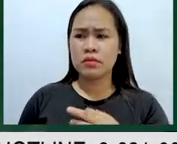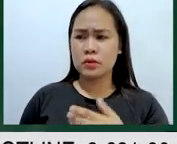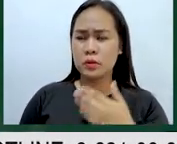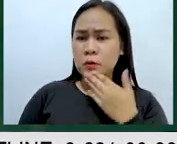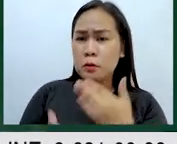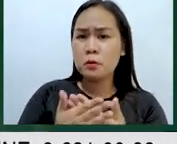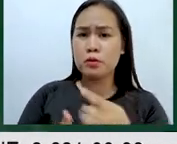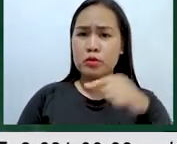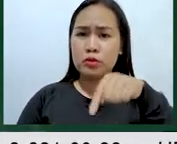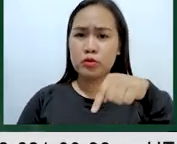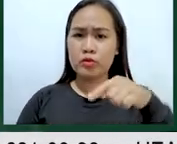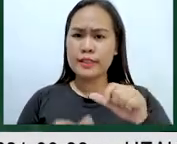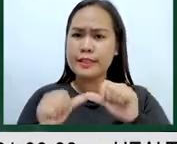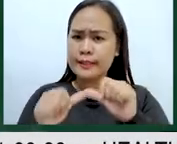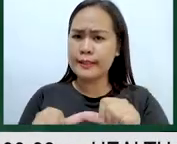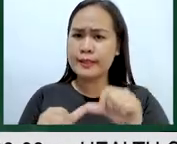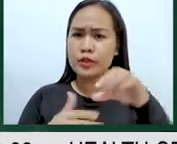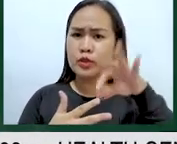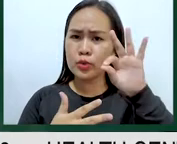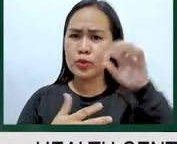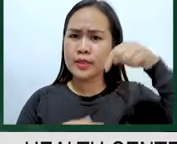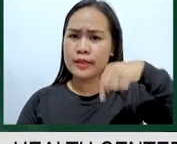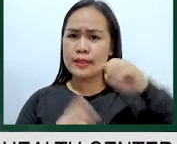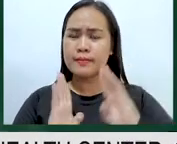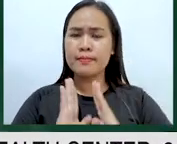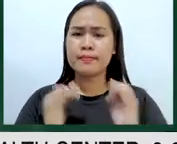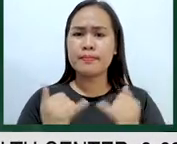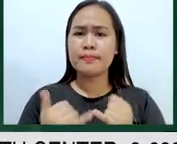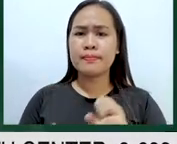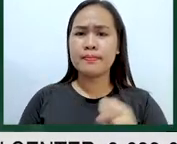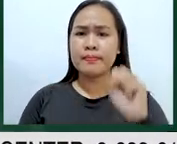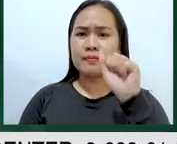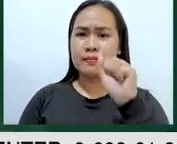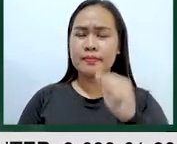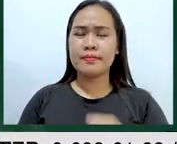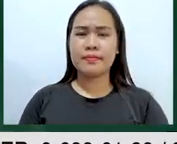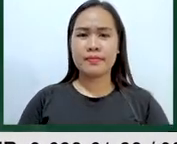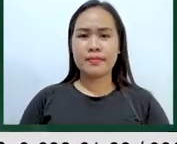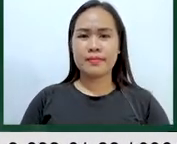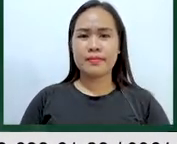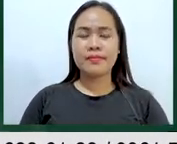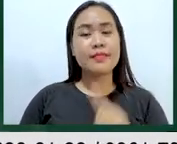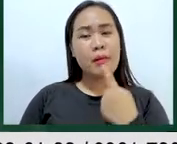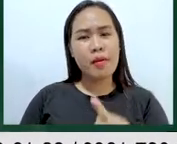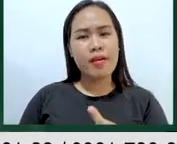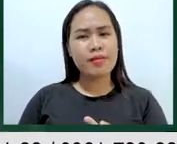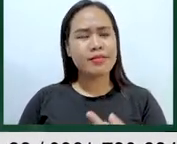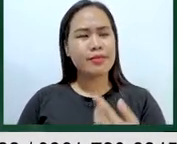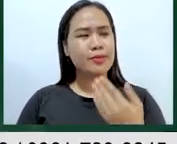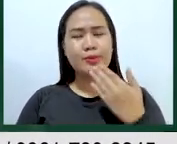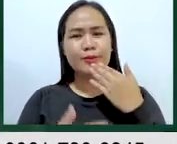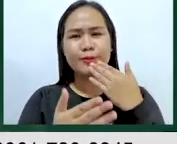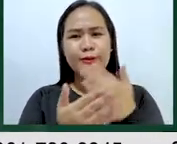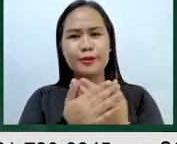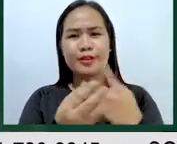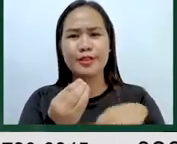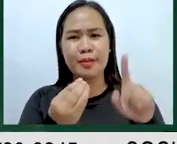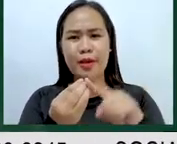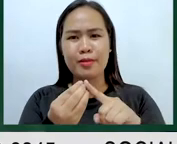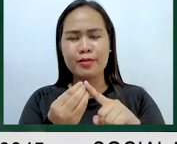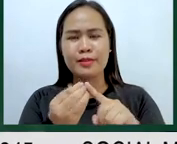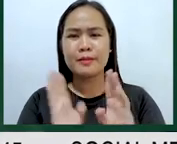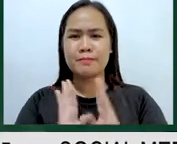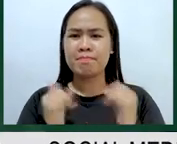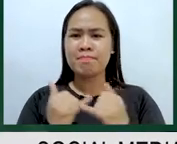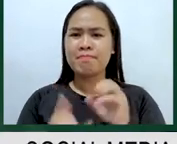kasi may resources naman yan. Pero syempre nung tinanong ko, buti napipili nyo pa rin kami. Syempre sabi nung donor na